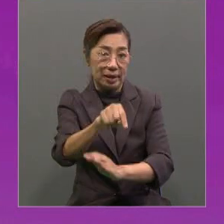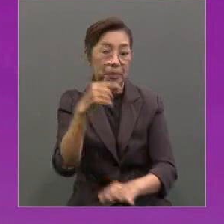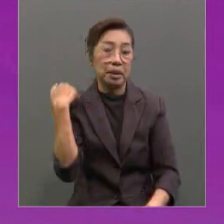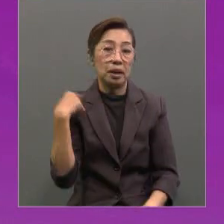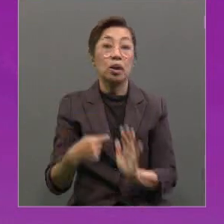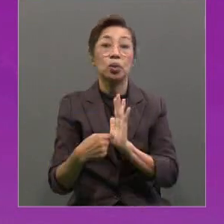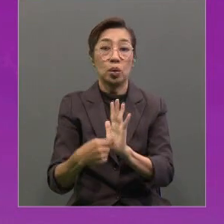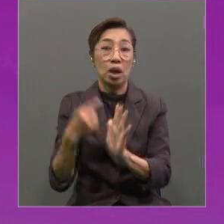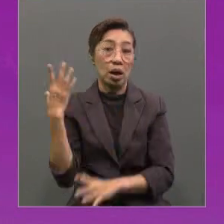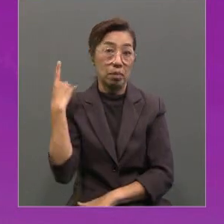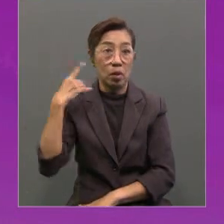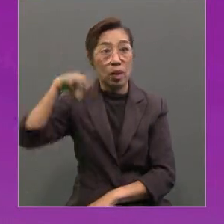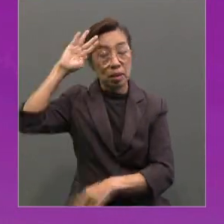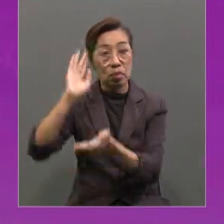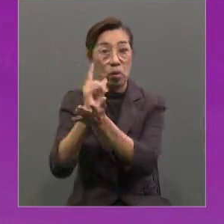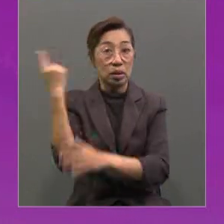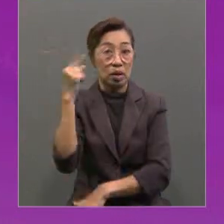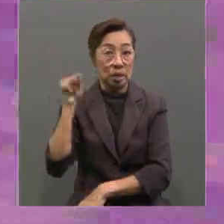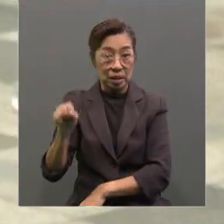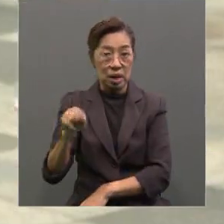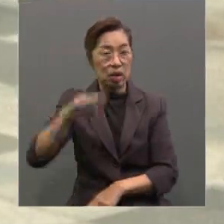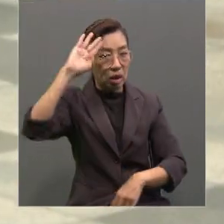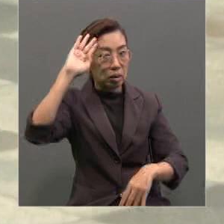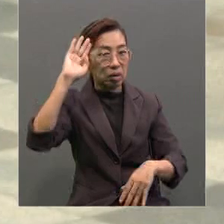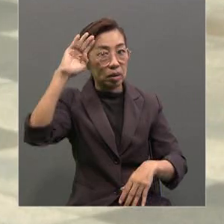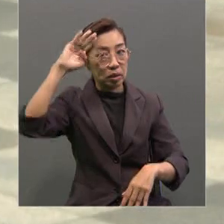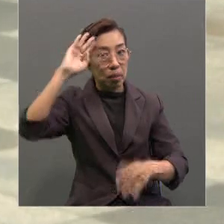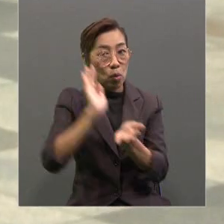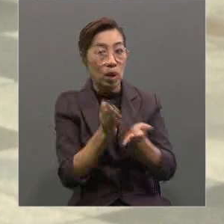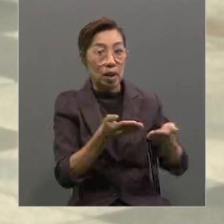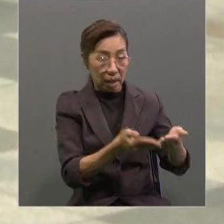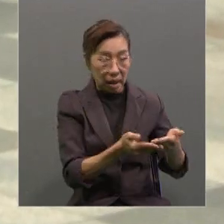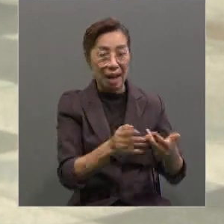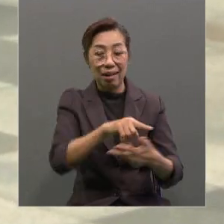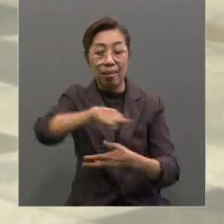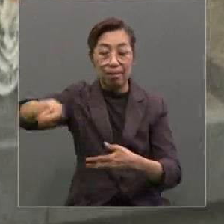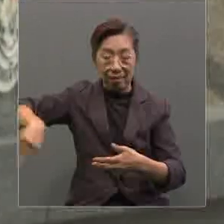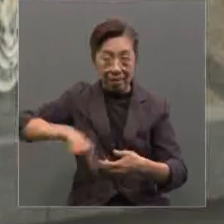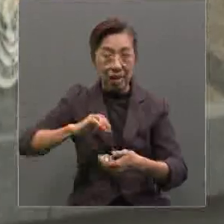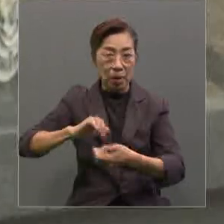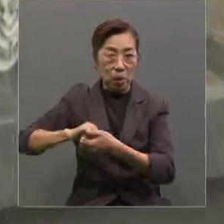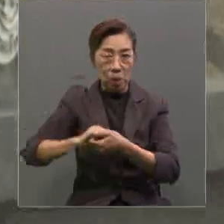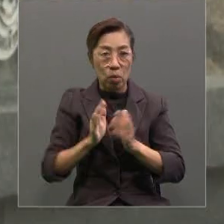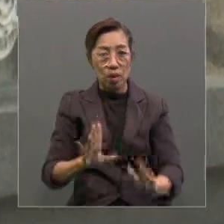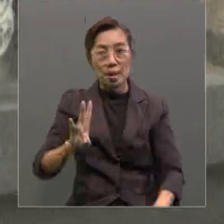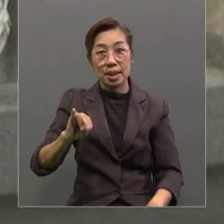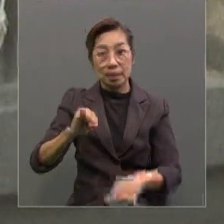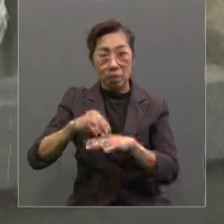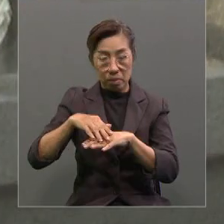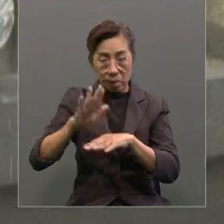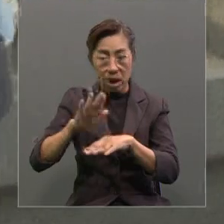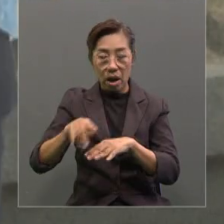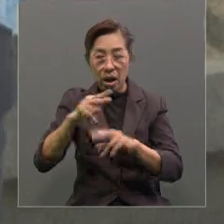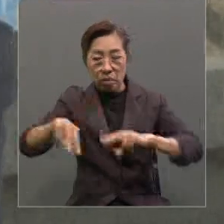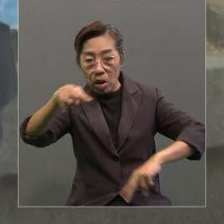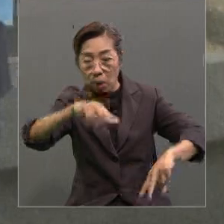อย่างเมื่อวานนี้ค่ะตำรวจท่องเที่ยวเนี่ยเขาไปร่วมกับตำรวจน้ำแล้วก็กรมเจ้าท่านะคะมีการระดมกำลังเกือบ70นายค่ะลงพื้นที่ดูแลความป